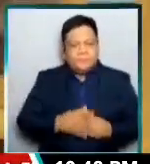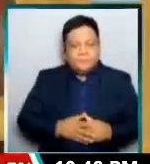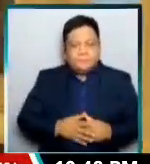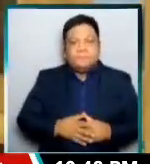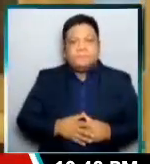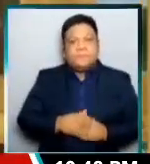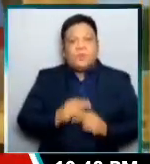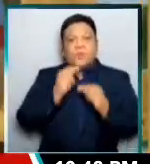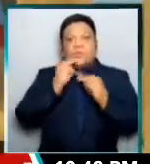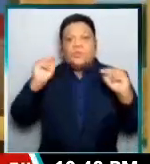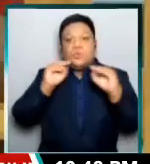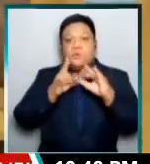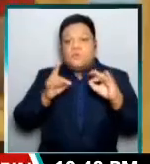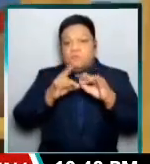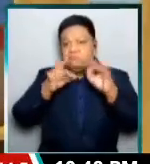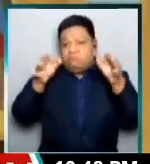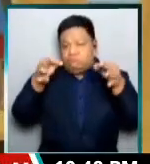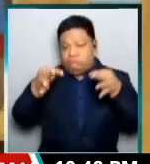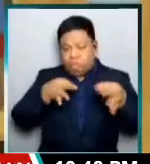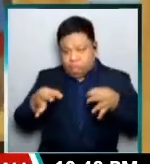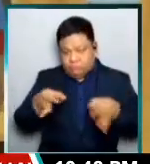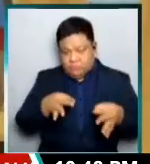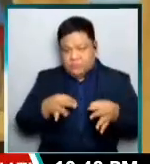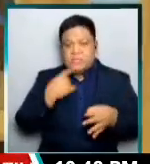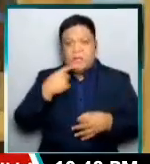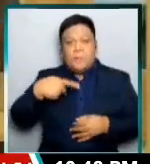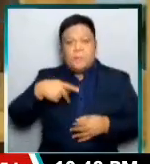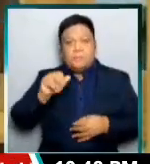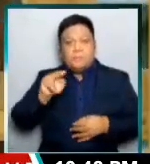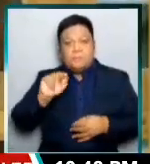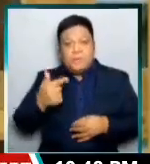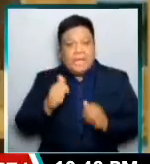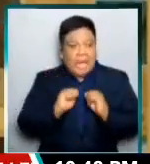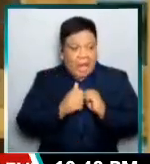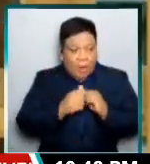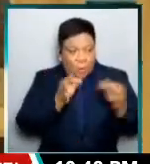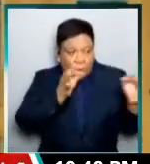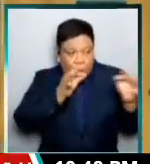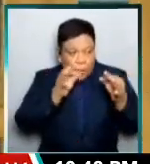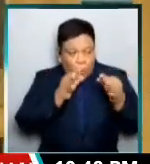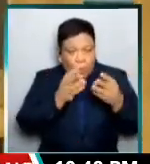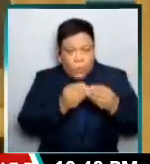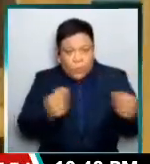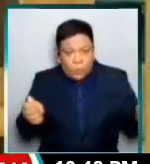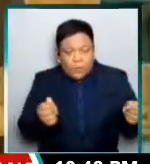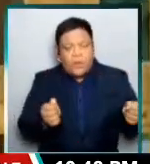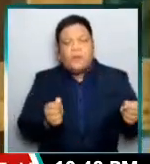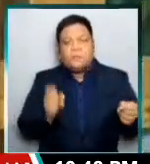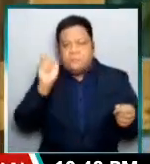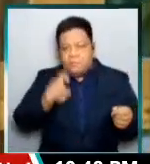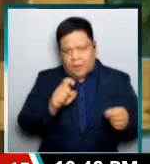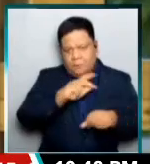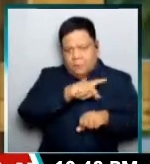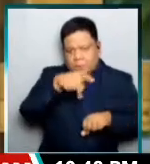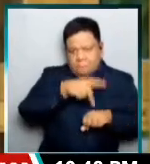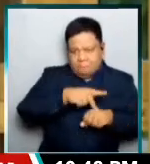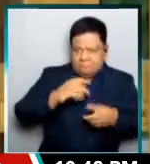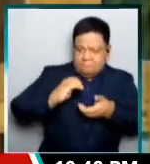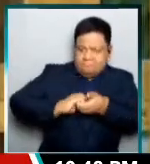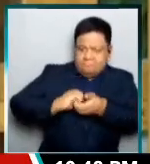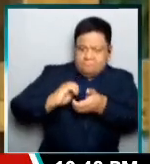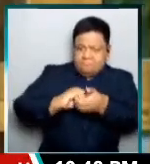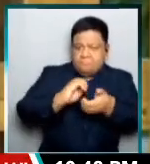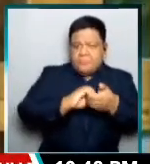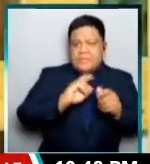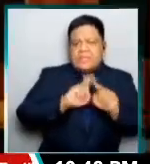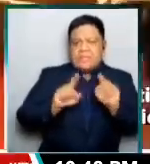sa solusyon para masugpong illegal na droga sa bansa ay ang pagpapalakas ng ugnayan ng Pilipinas sa mga anti-drug authorities ng